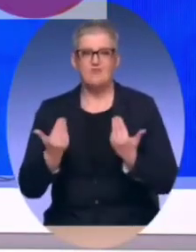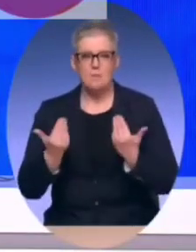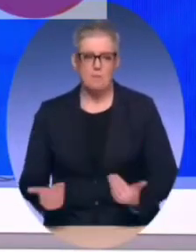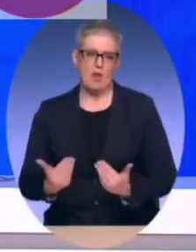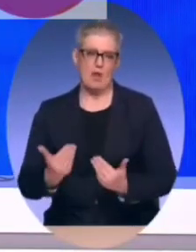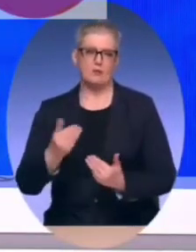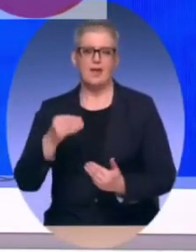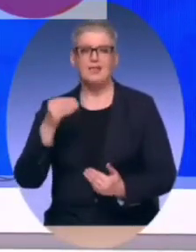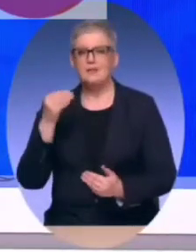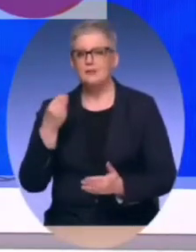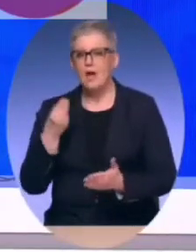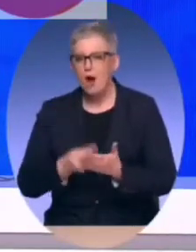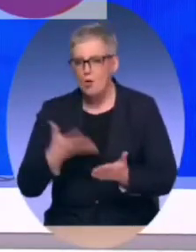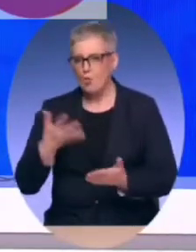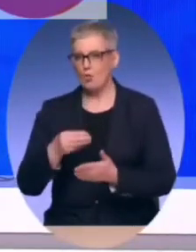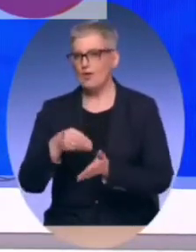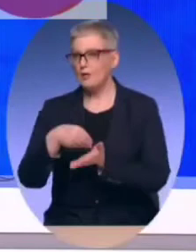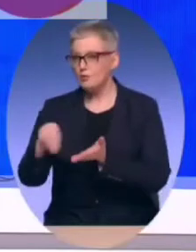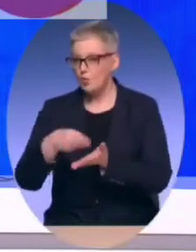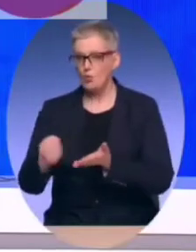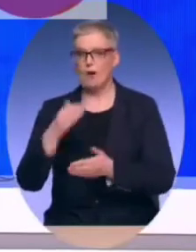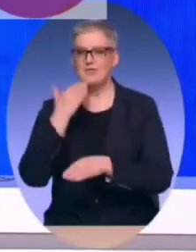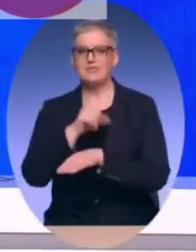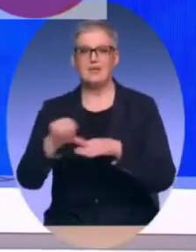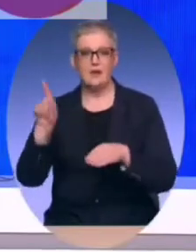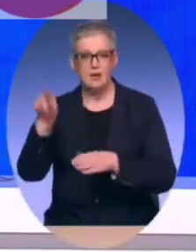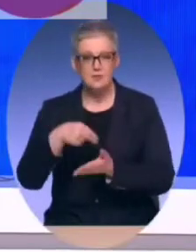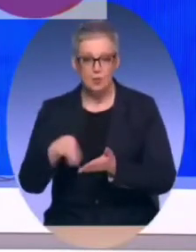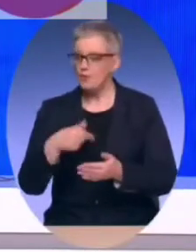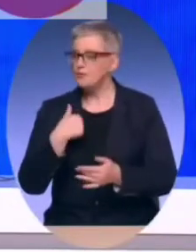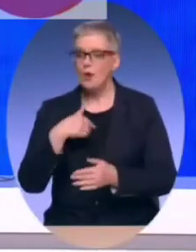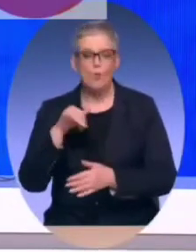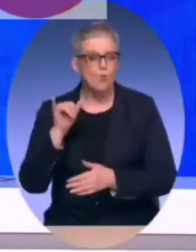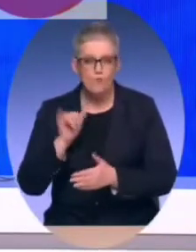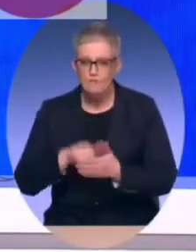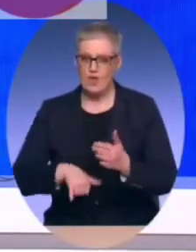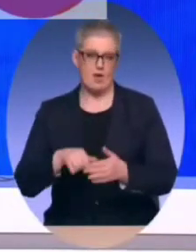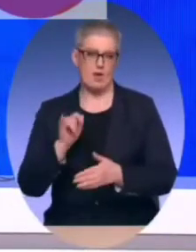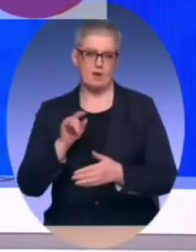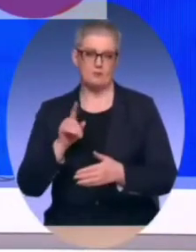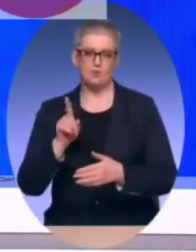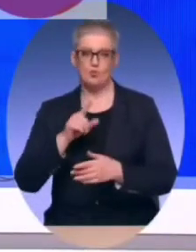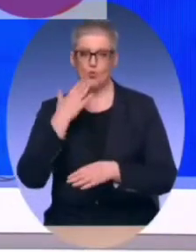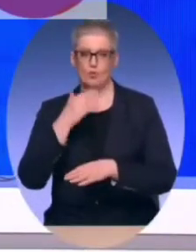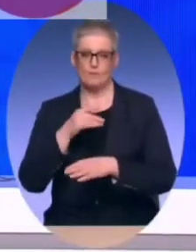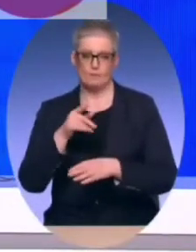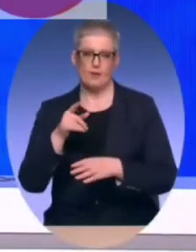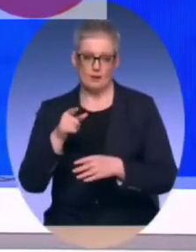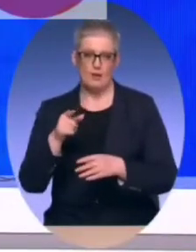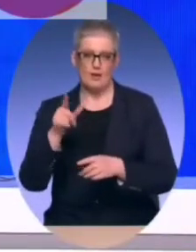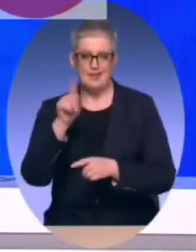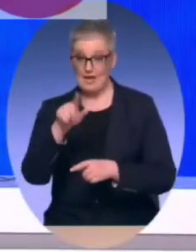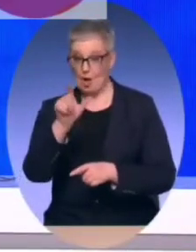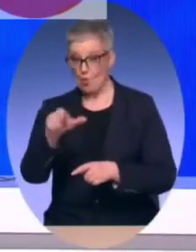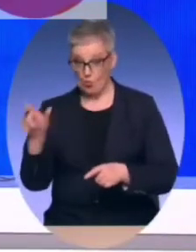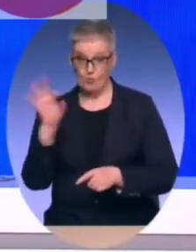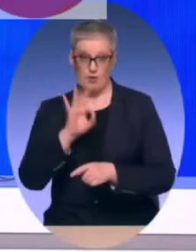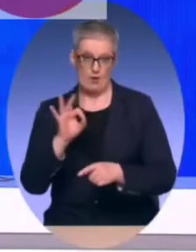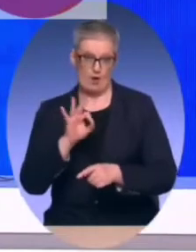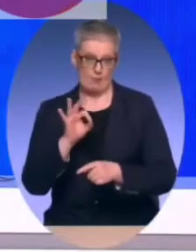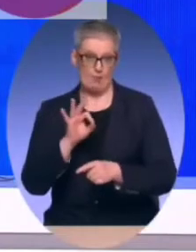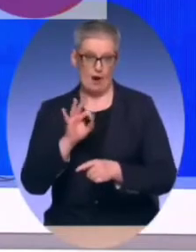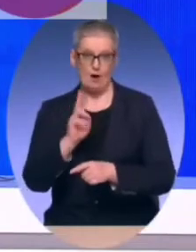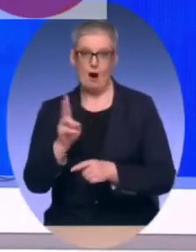нужно закупать. Это закупаются из-за границы. Я уверен абсолютно, что те люди, о которых вы сказали, и